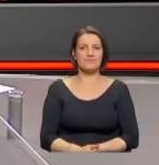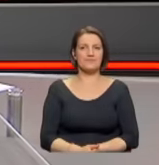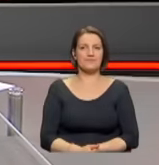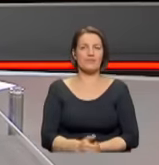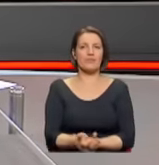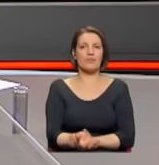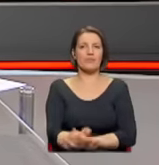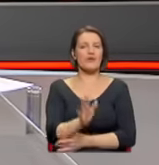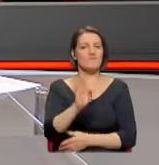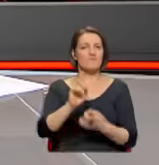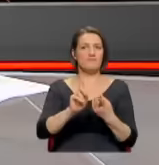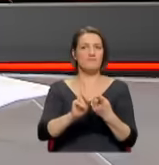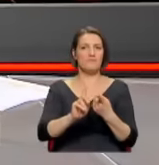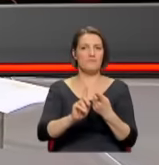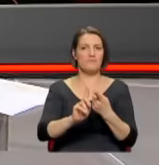Ve